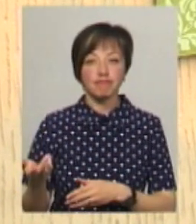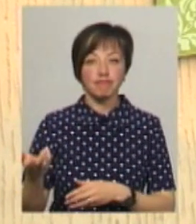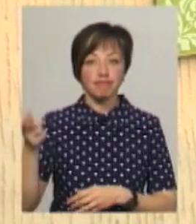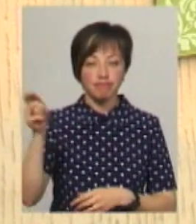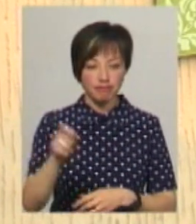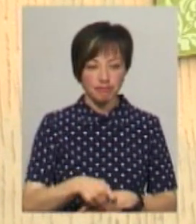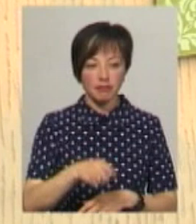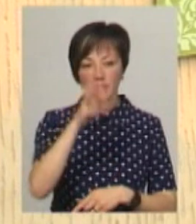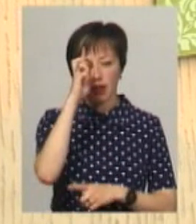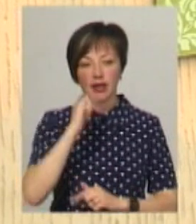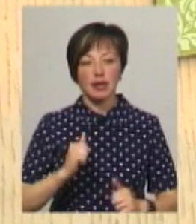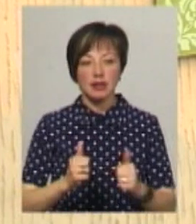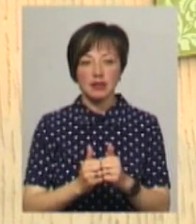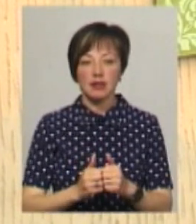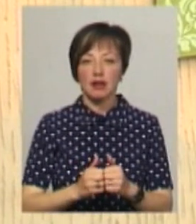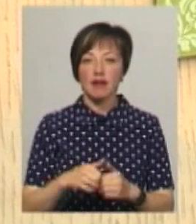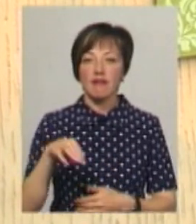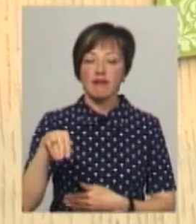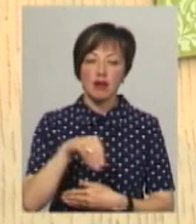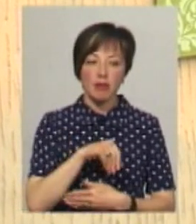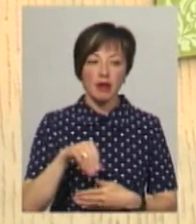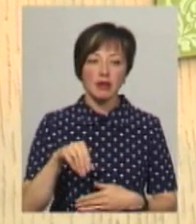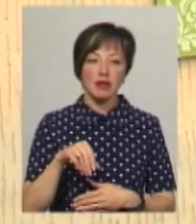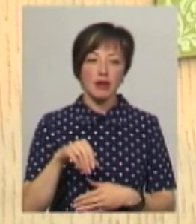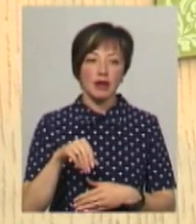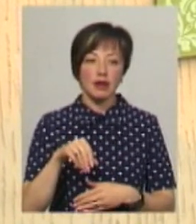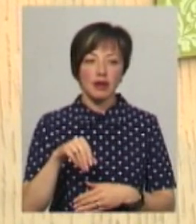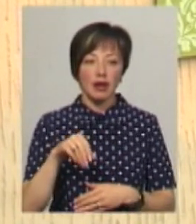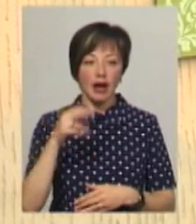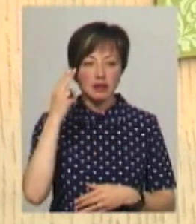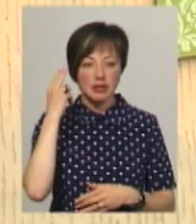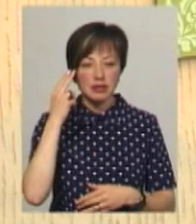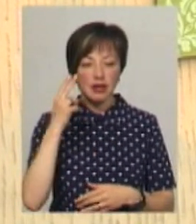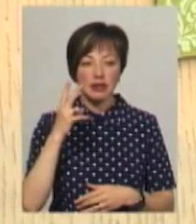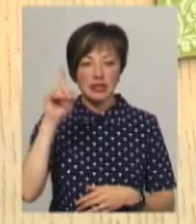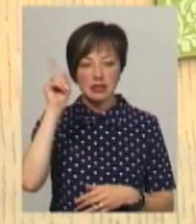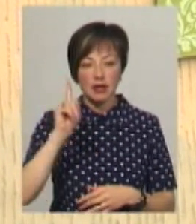Завітають країни, такі як Вірменія, Казахстан,